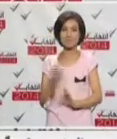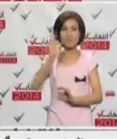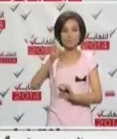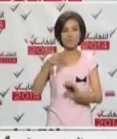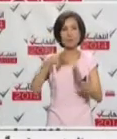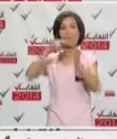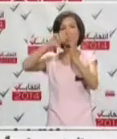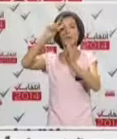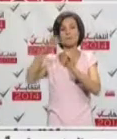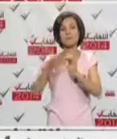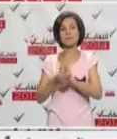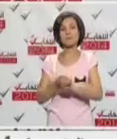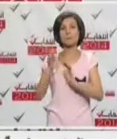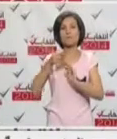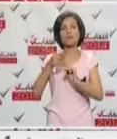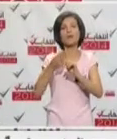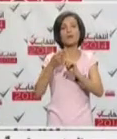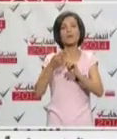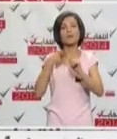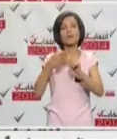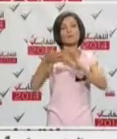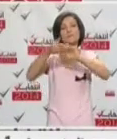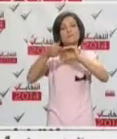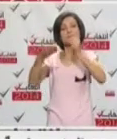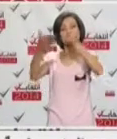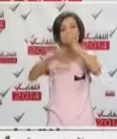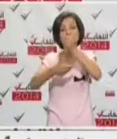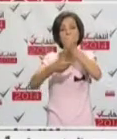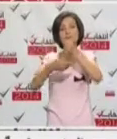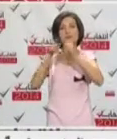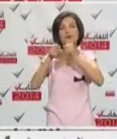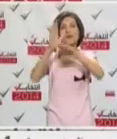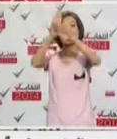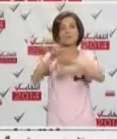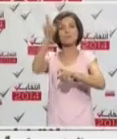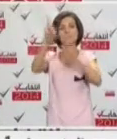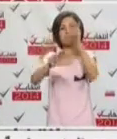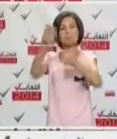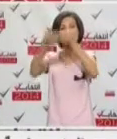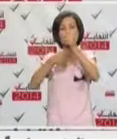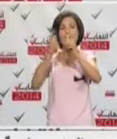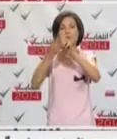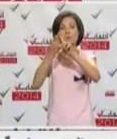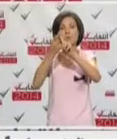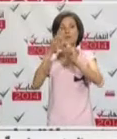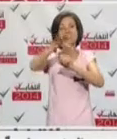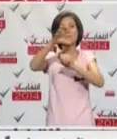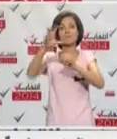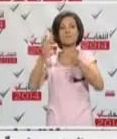وضع وضع امن فلاحي يقوم بحمايه الفلاحين خاصه بالمناطق